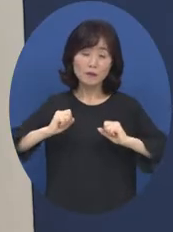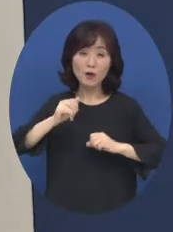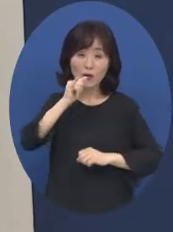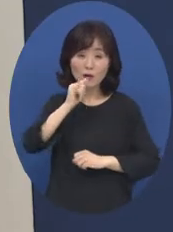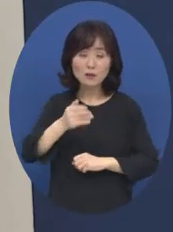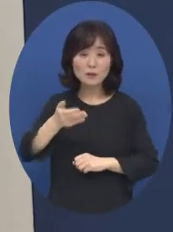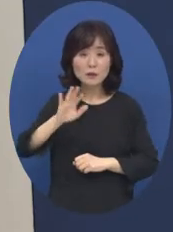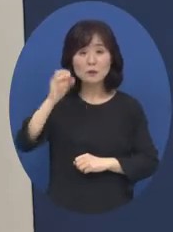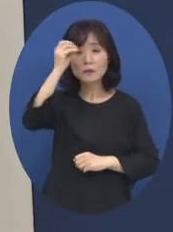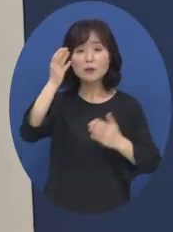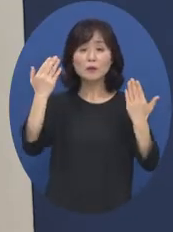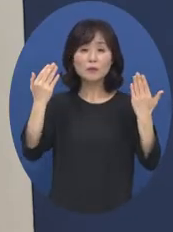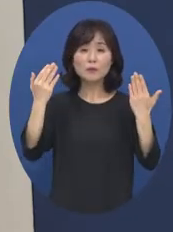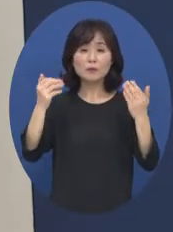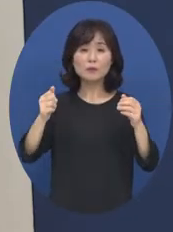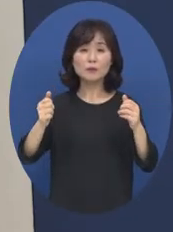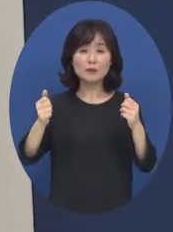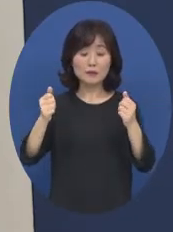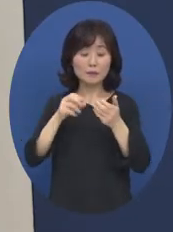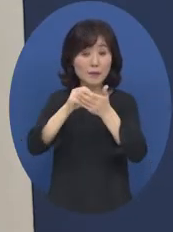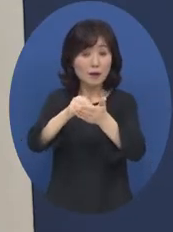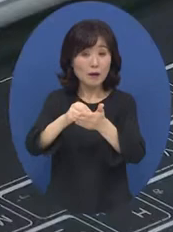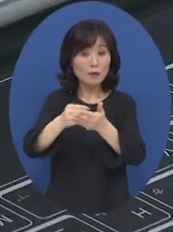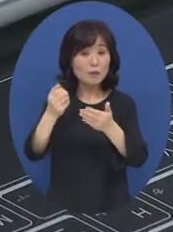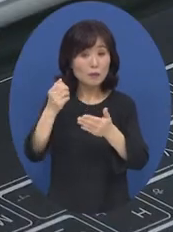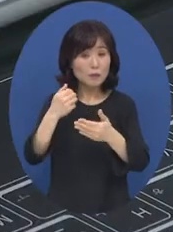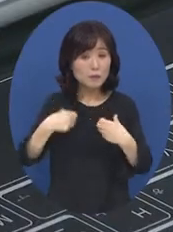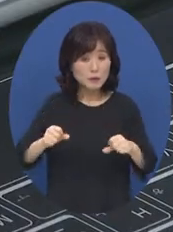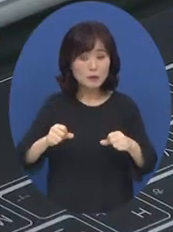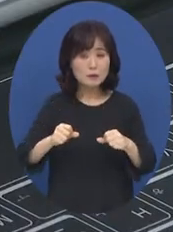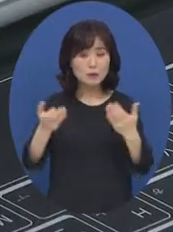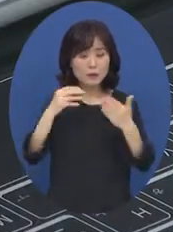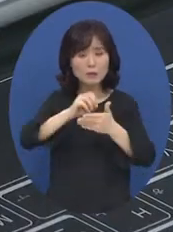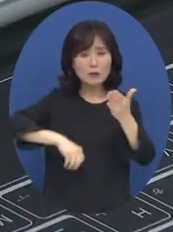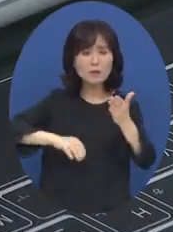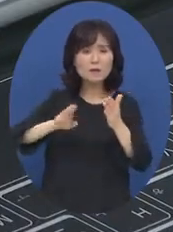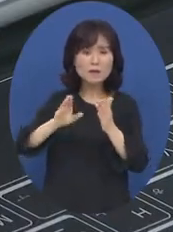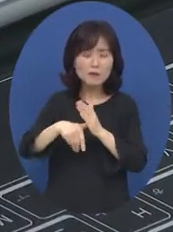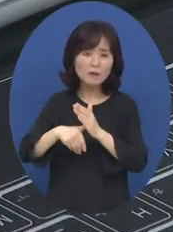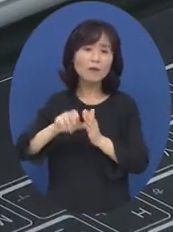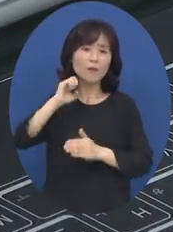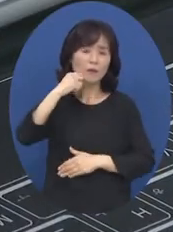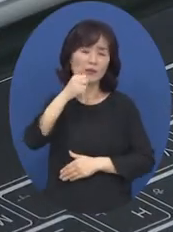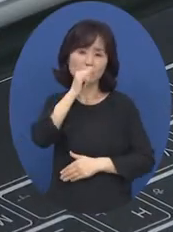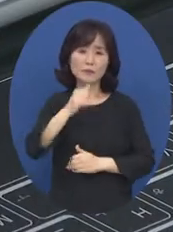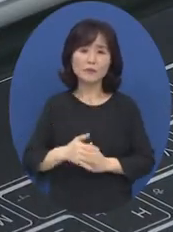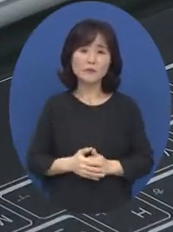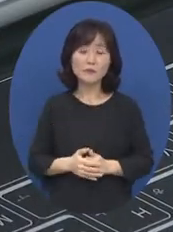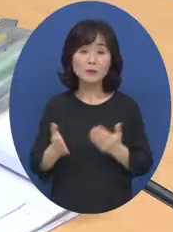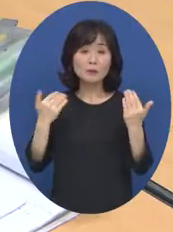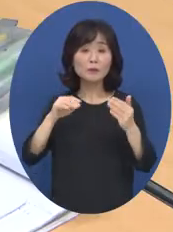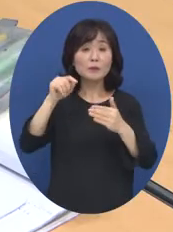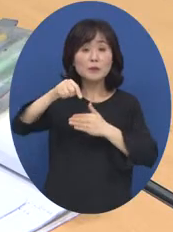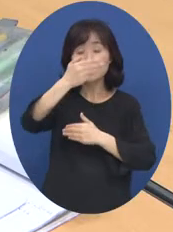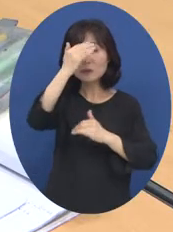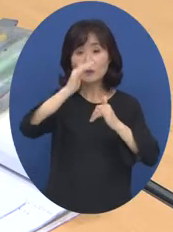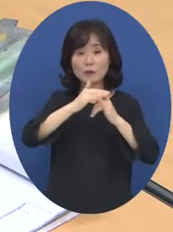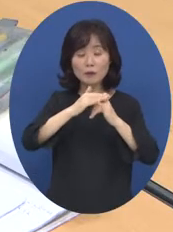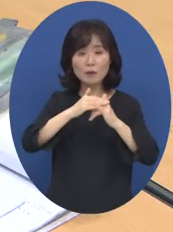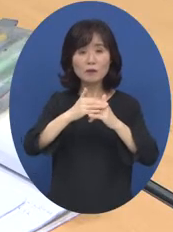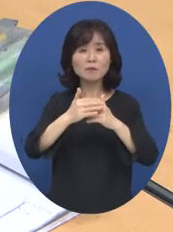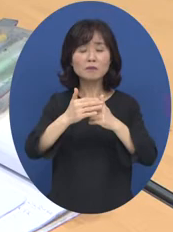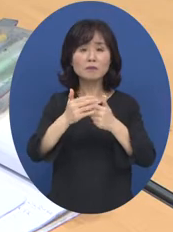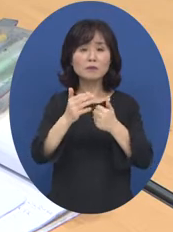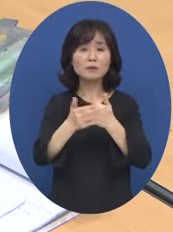있지만 고등학교 생활을 포기하고 학교라는 울타리 벗어났을 땐 쉽지 않았습니다 학교 밖 청소년 지원 센터 의 도움으로